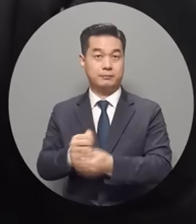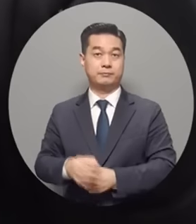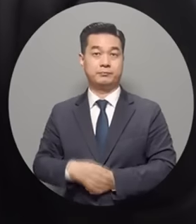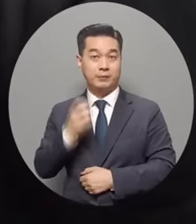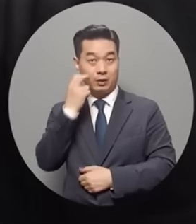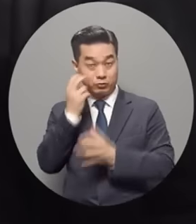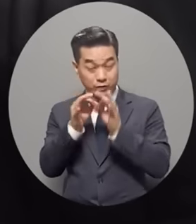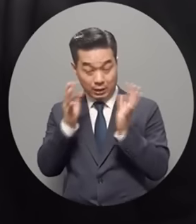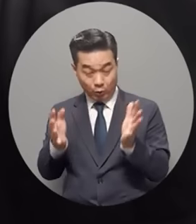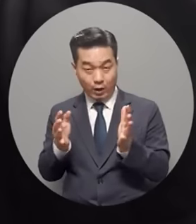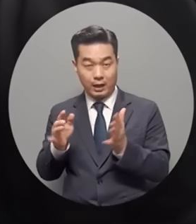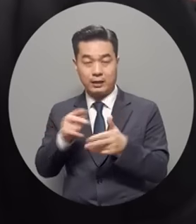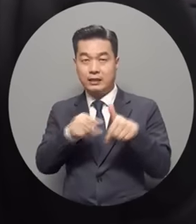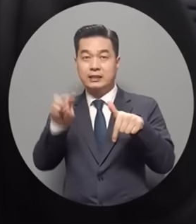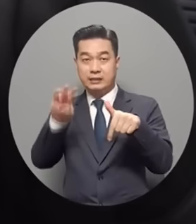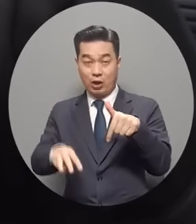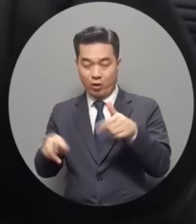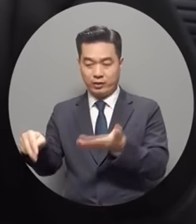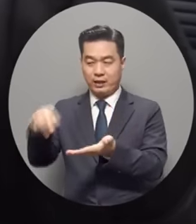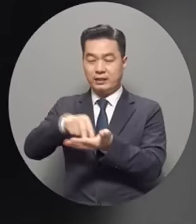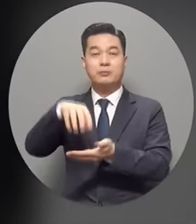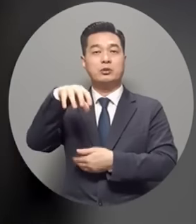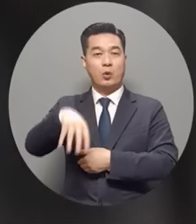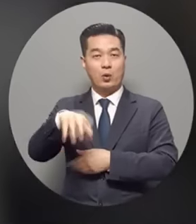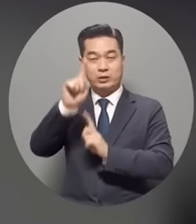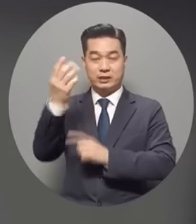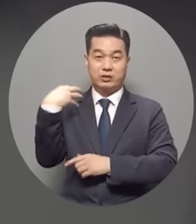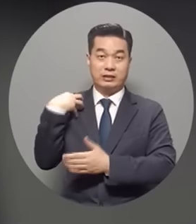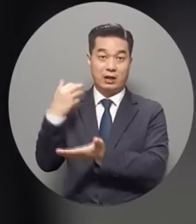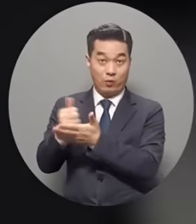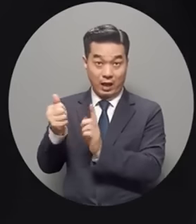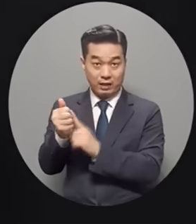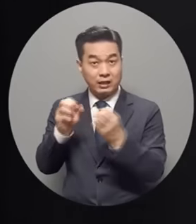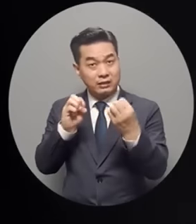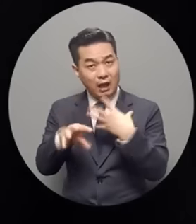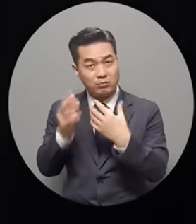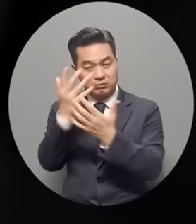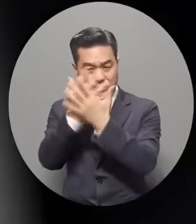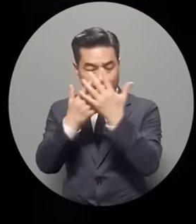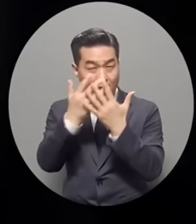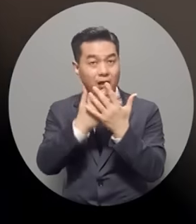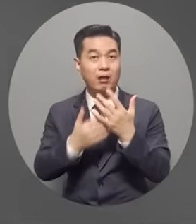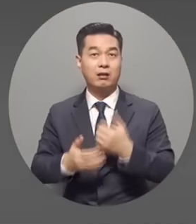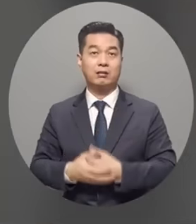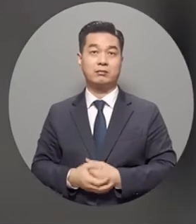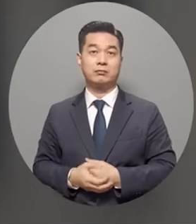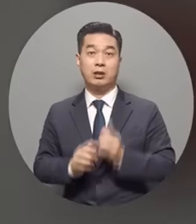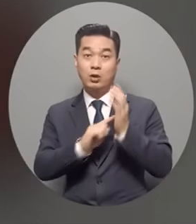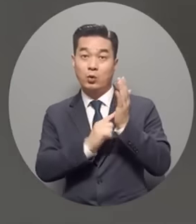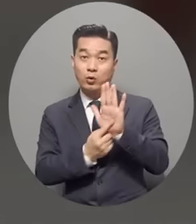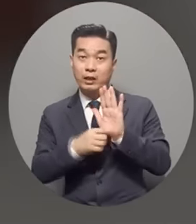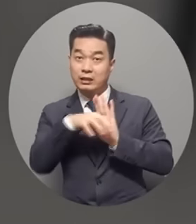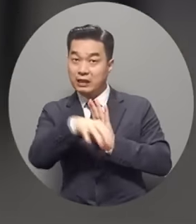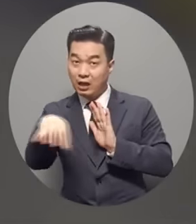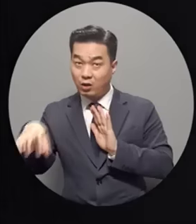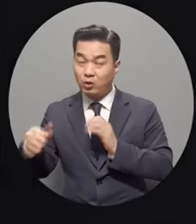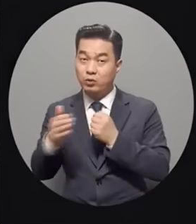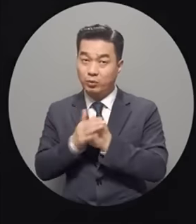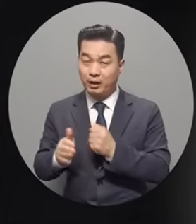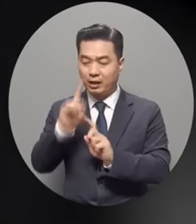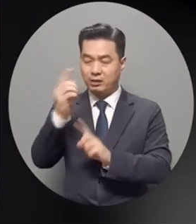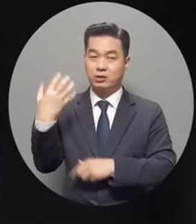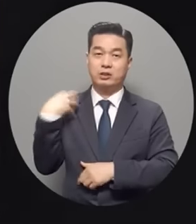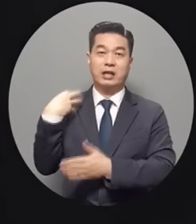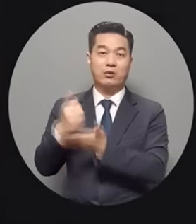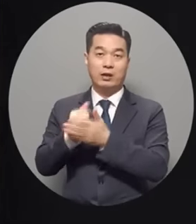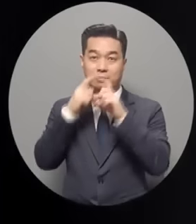끝에 인천공항 탑승구에서 만난 이 전 장관 답변은 모호했습니다. 공개된 장소인데다 이 전 장관은